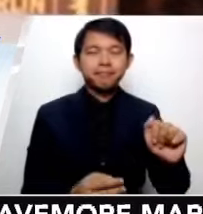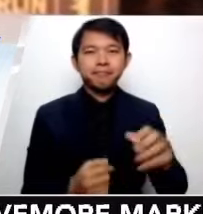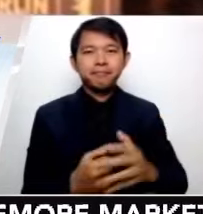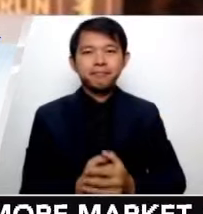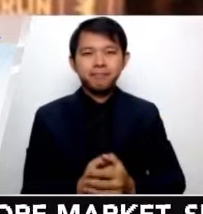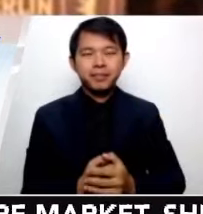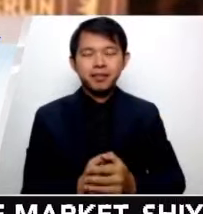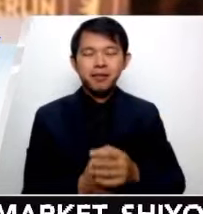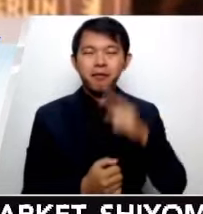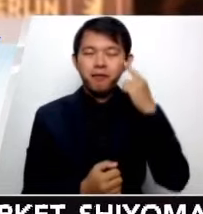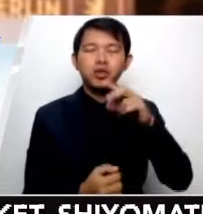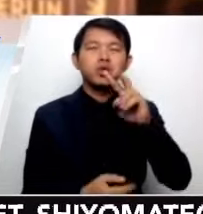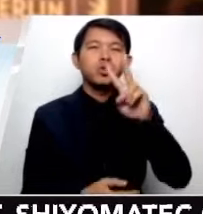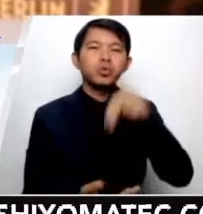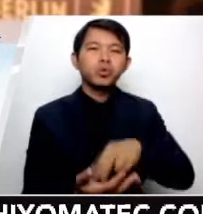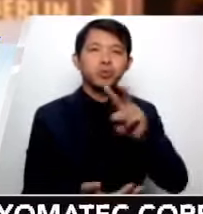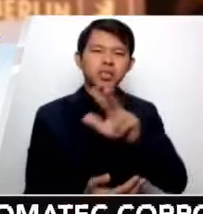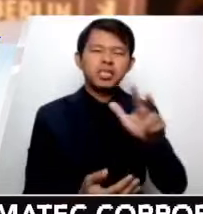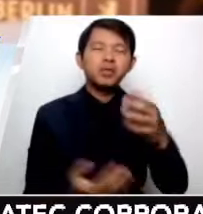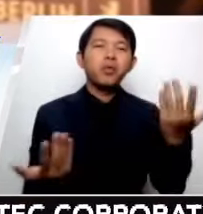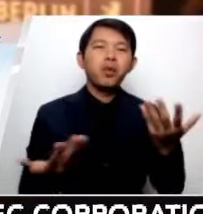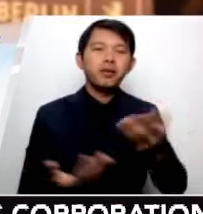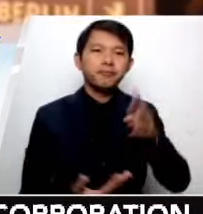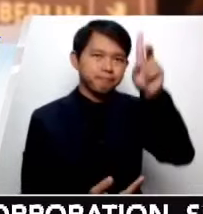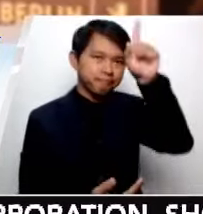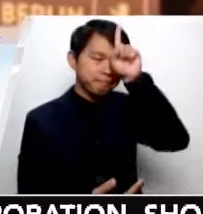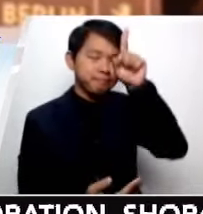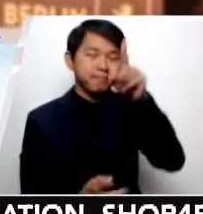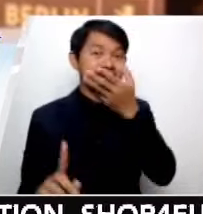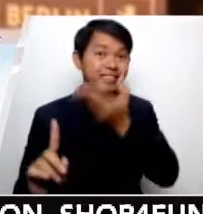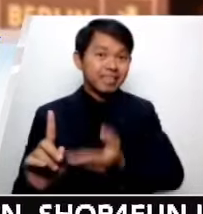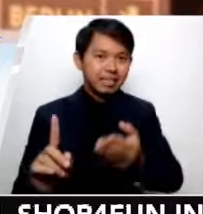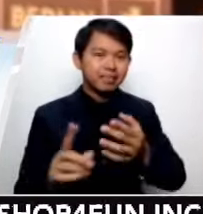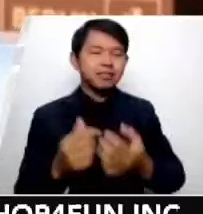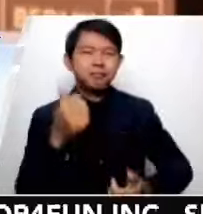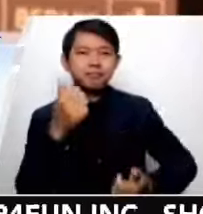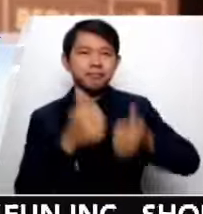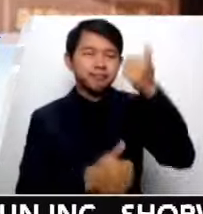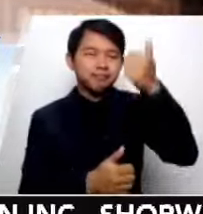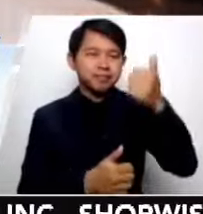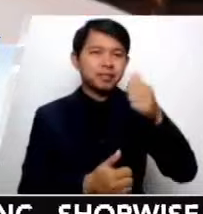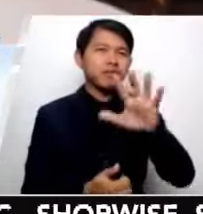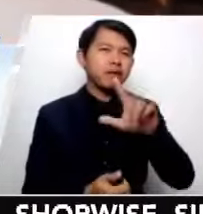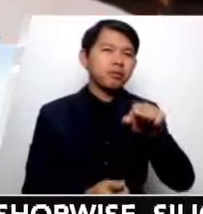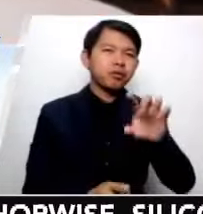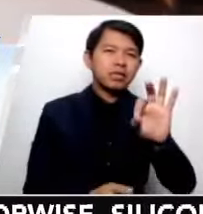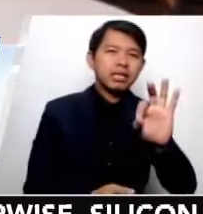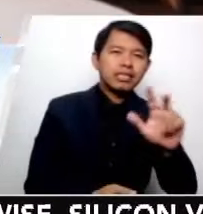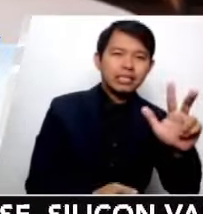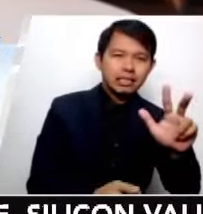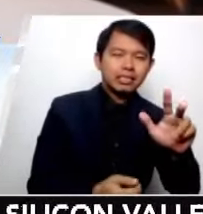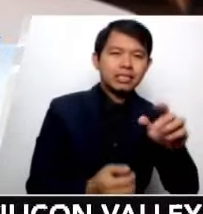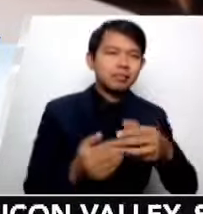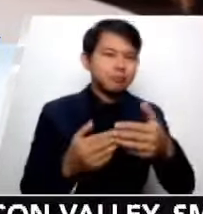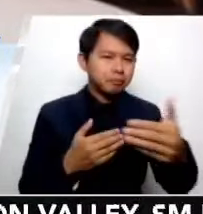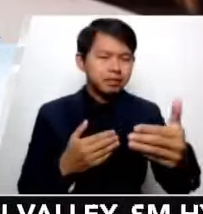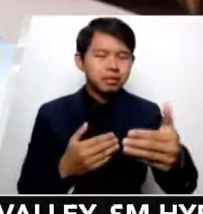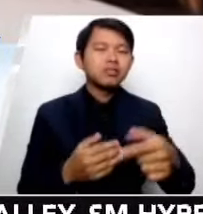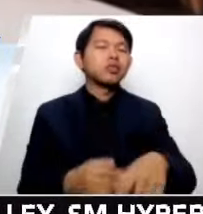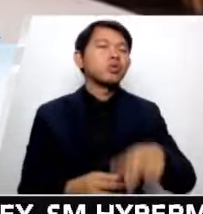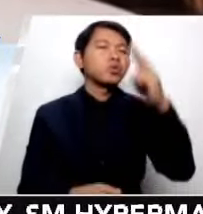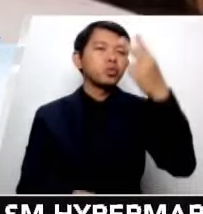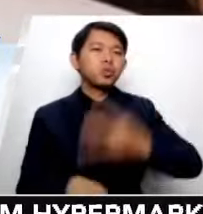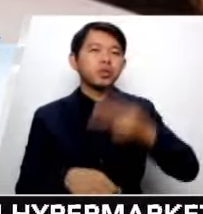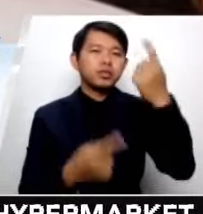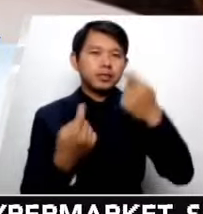sa Berlin, Germany. Na-clear ni Obiena ang 5.93 meters sa loob ng dalawang attempts. Yan na ngayon ang bagong national